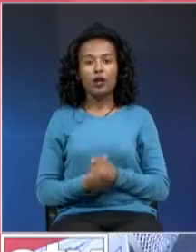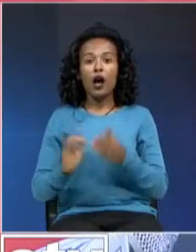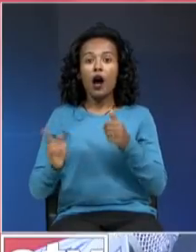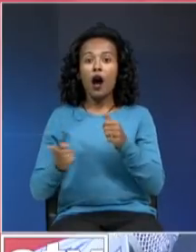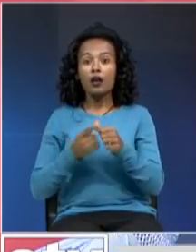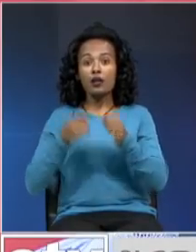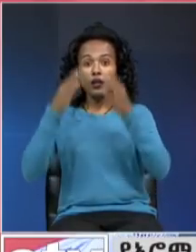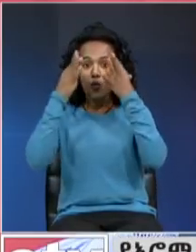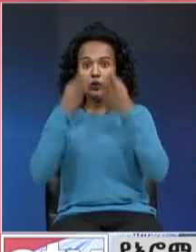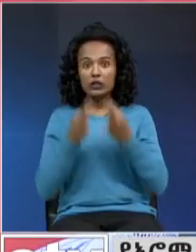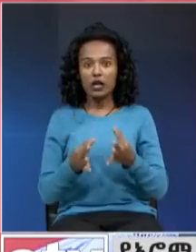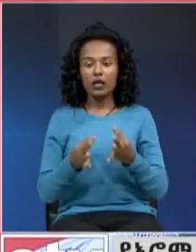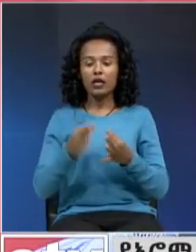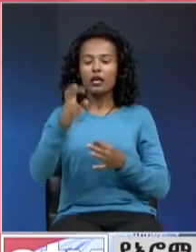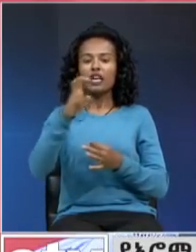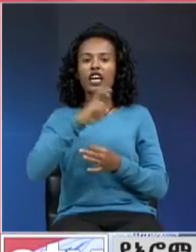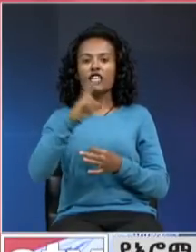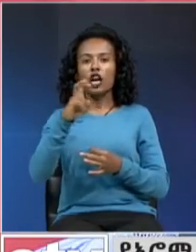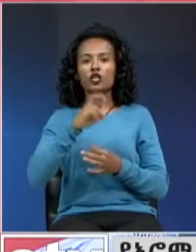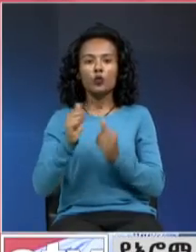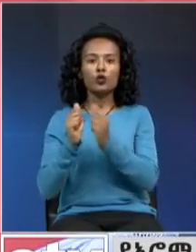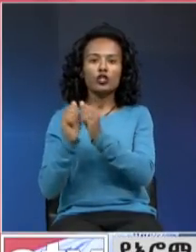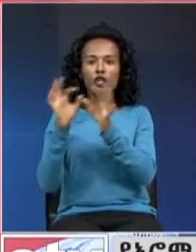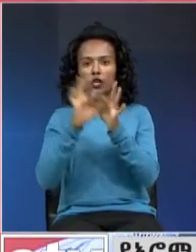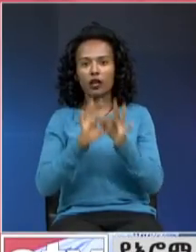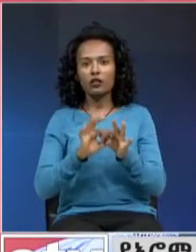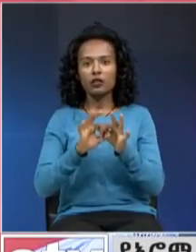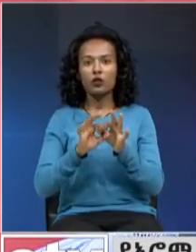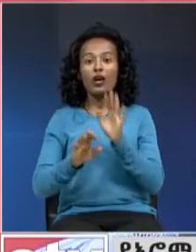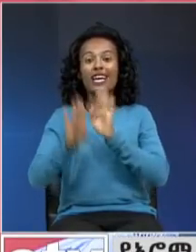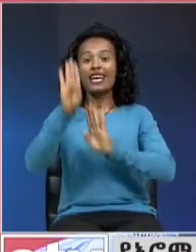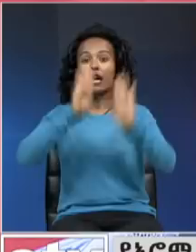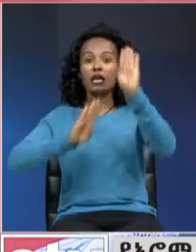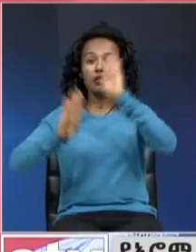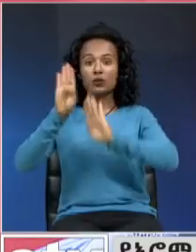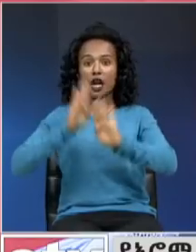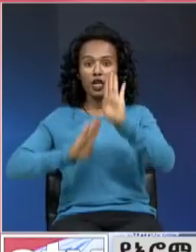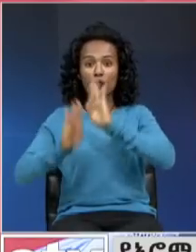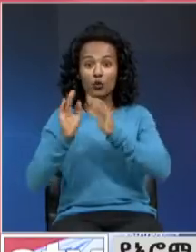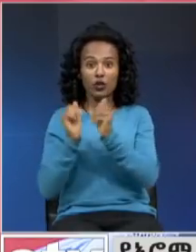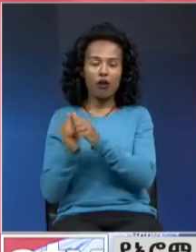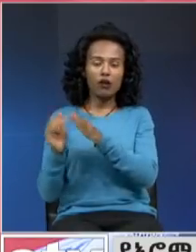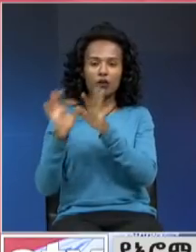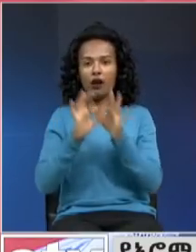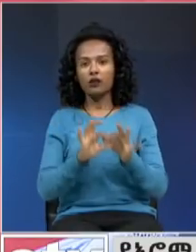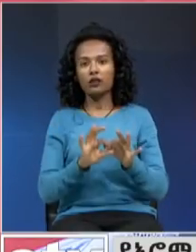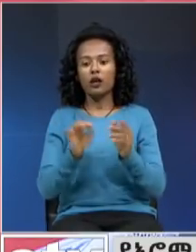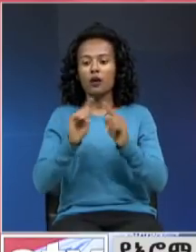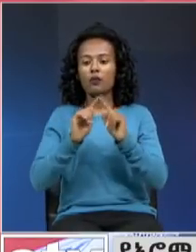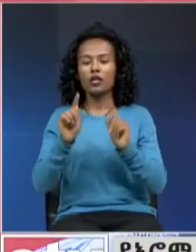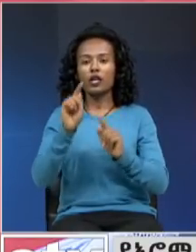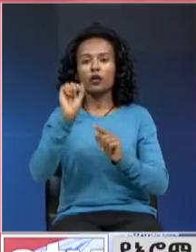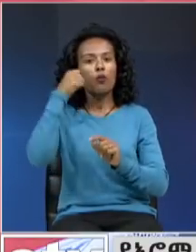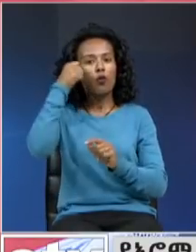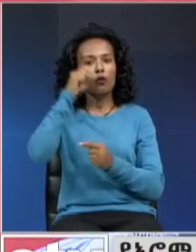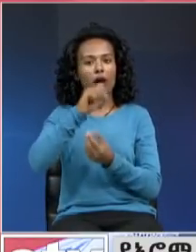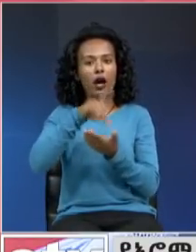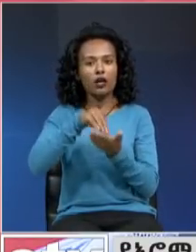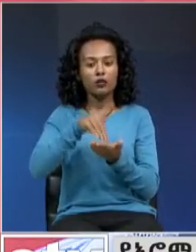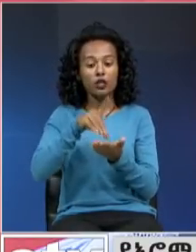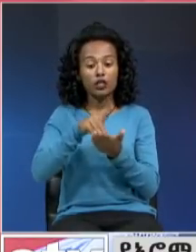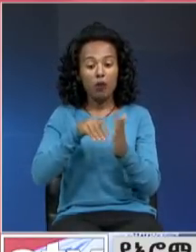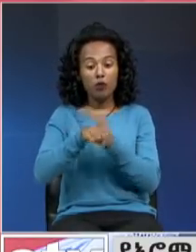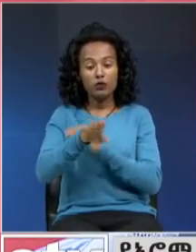አንደኛ ውሳኔ ከትራንስፖርቴሽን ጋር የተያዘ ነው። ከህዝብ ትራንስፖርት ጋር የተያዘ ውሳኔ ነው። በተለይም በኦሮሚያ ከተሞች ከተማ